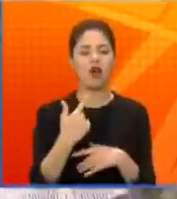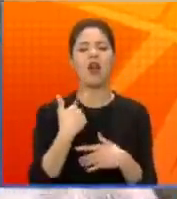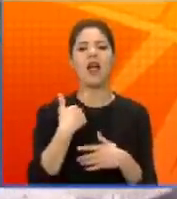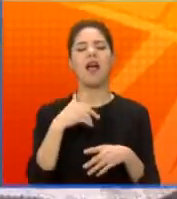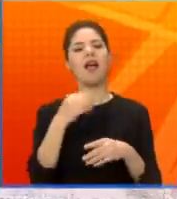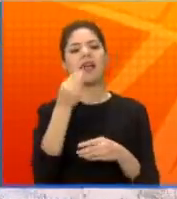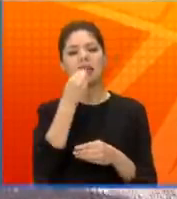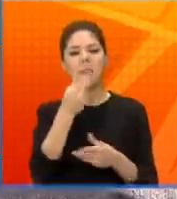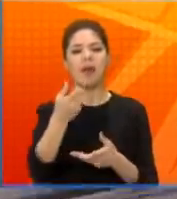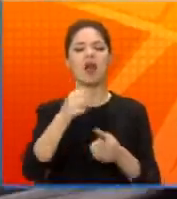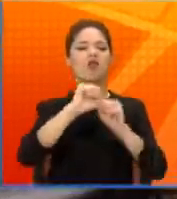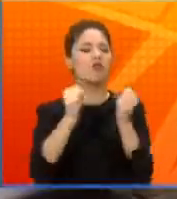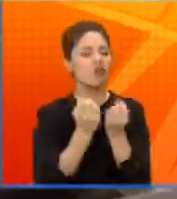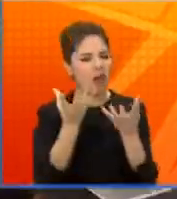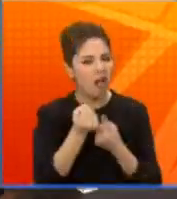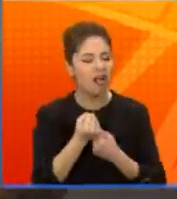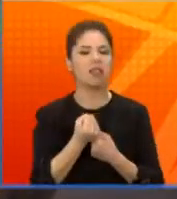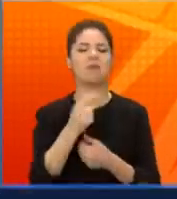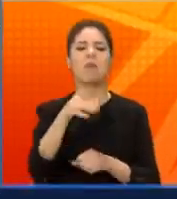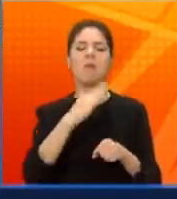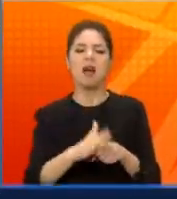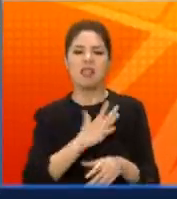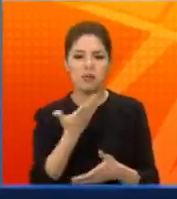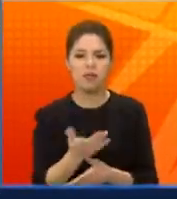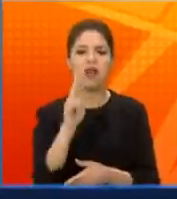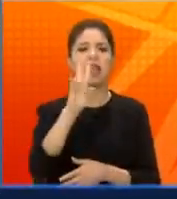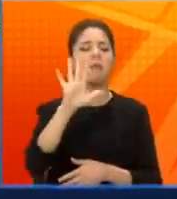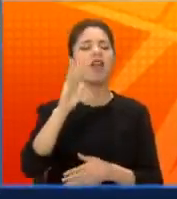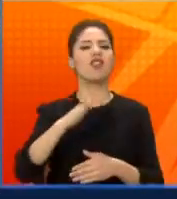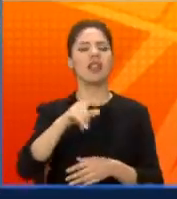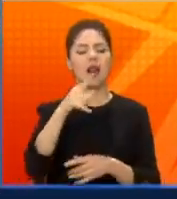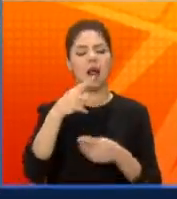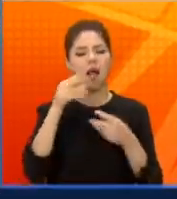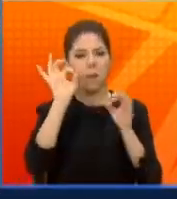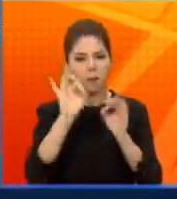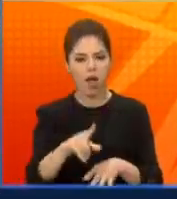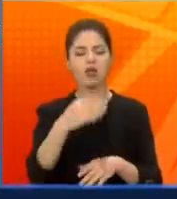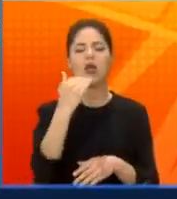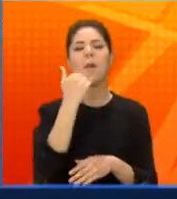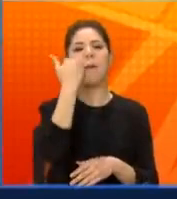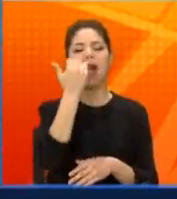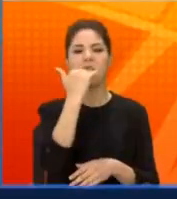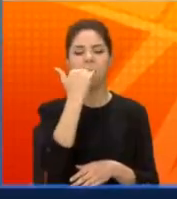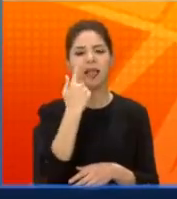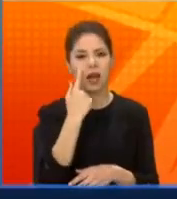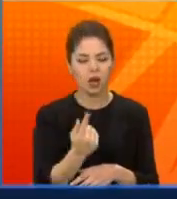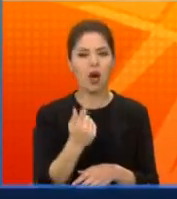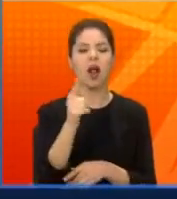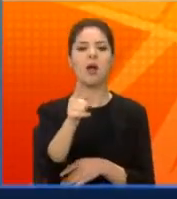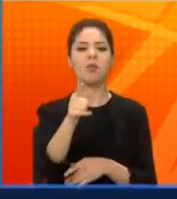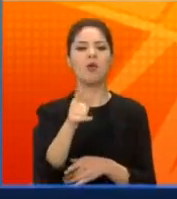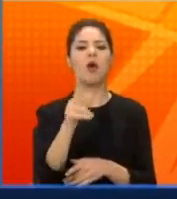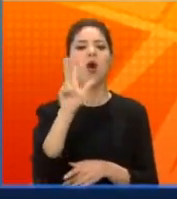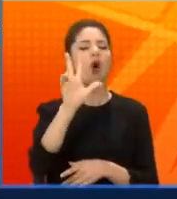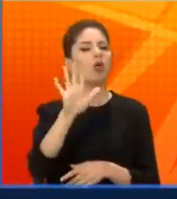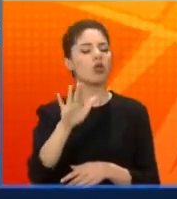var. Beyaz peynir var. Peki fiyatlar nasıl? 25 liradan başlıyor yağsız peynirler. Yağlı peynirler